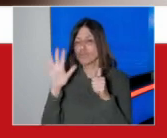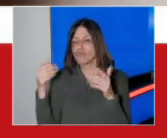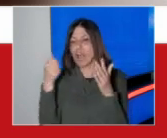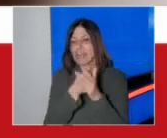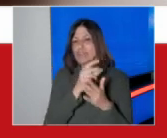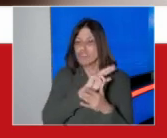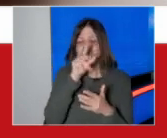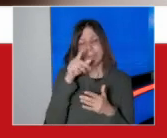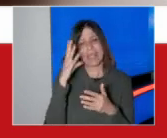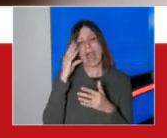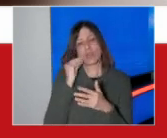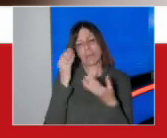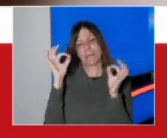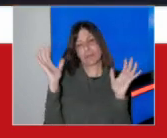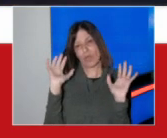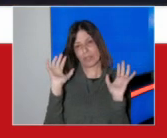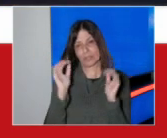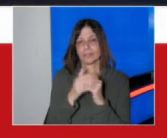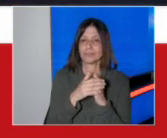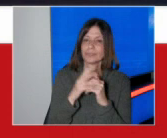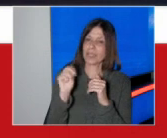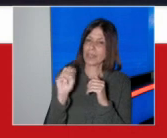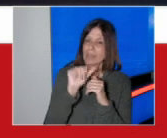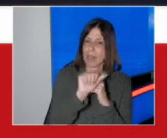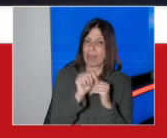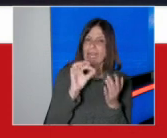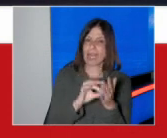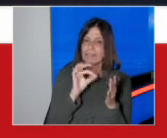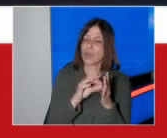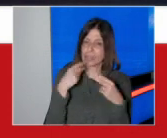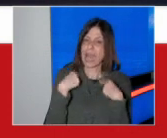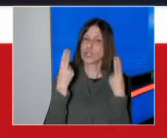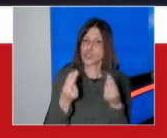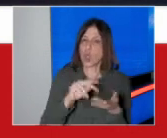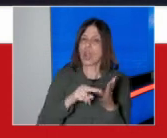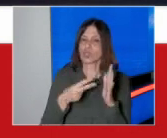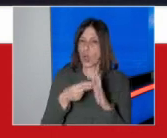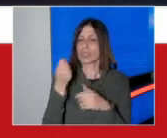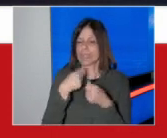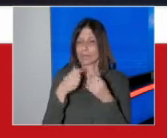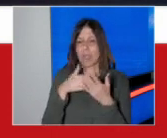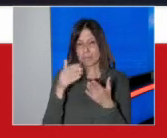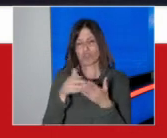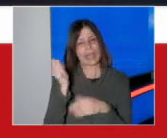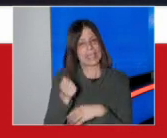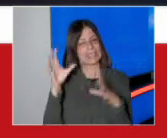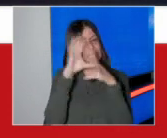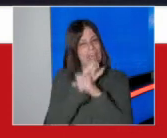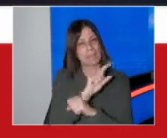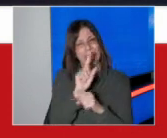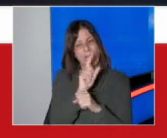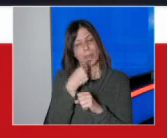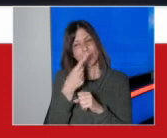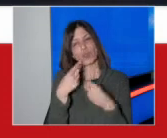12, הם ייהנו בעיקר. נדב אלימלך, כתבנו, אנחנו נחזור לתוכנית הכלכלית בהמשך כנסת הערב, בינתיים נאמר לך תודה